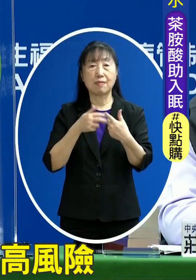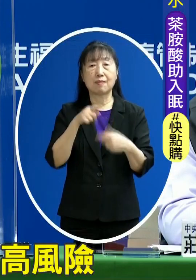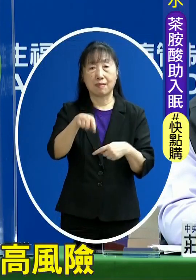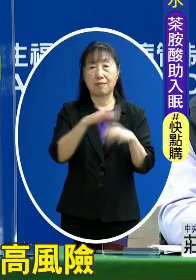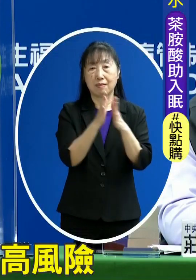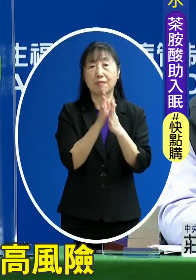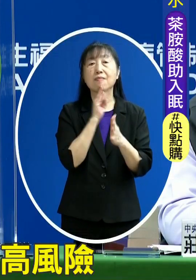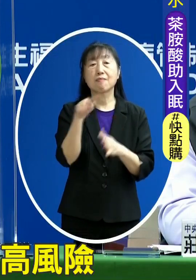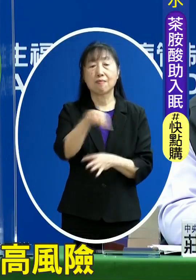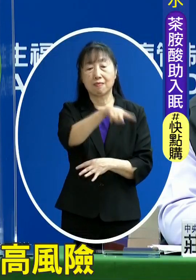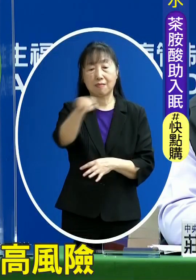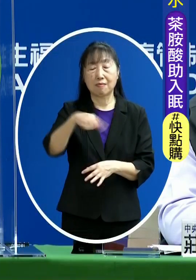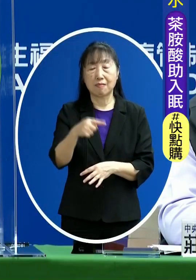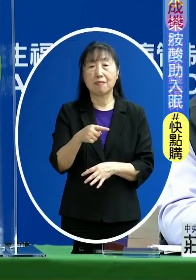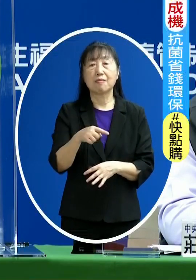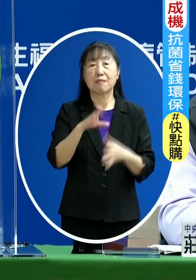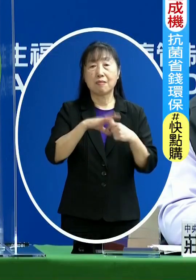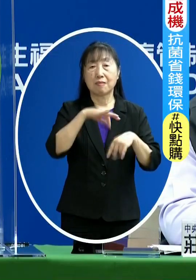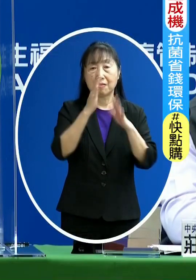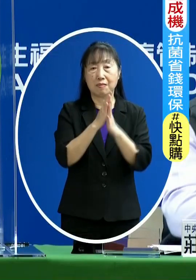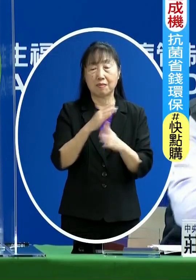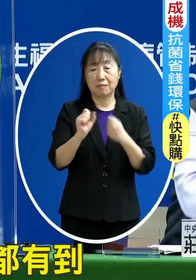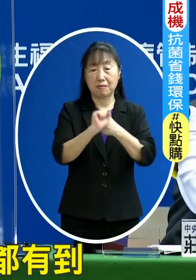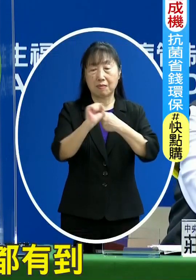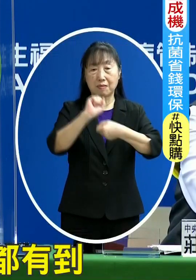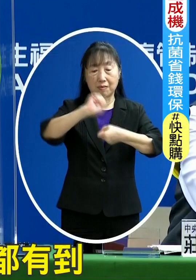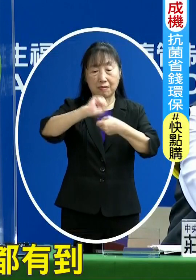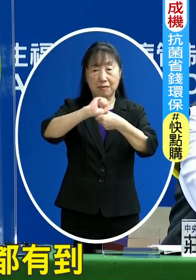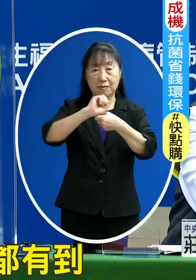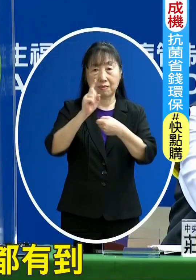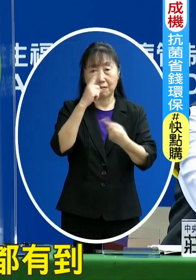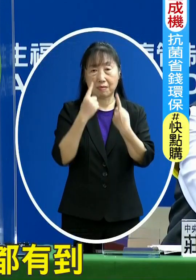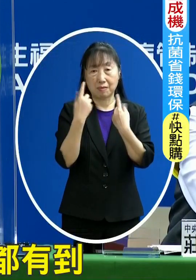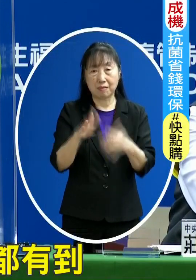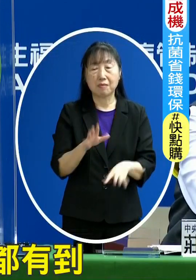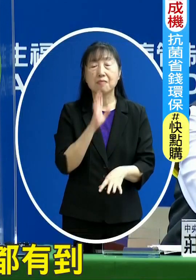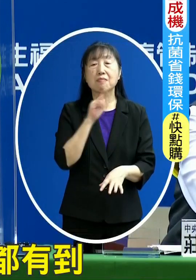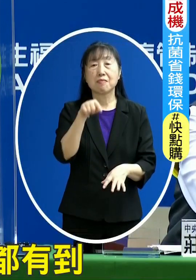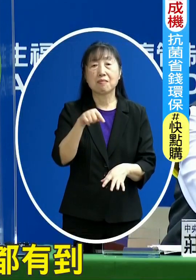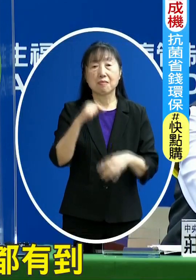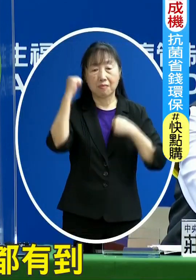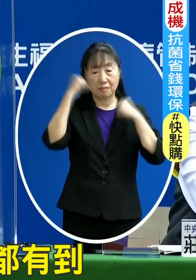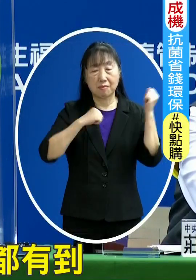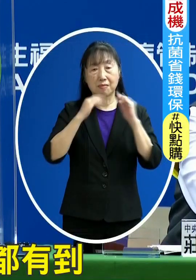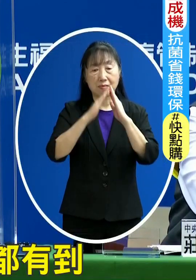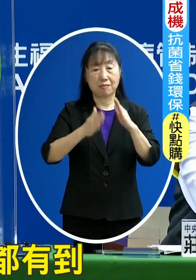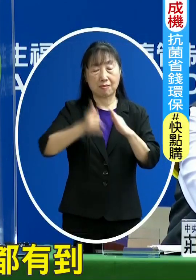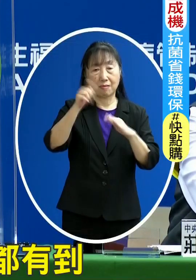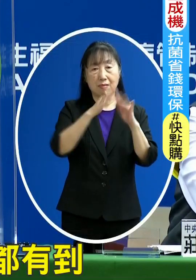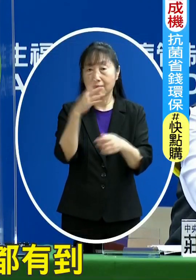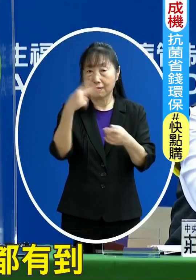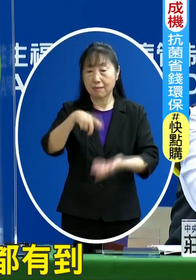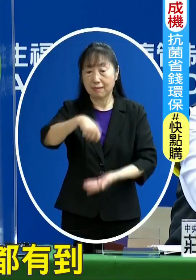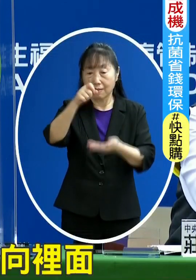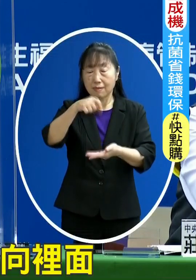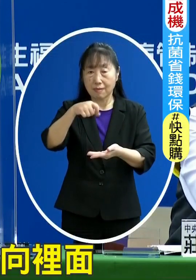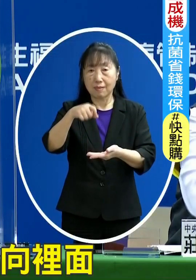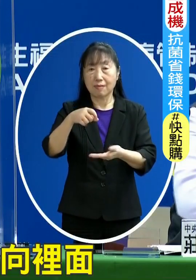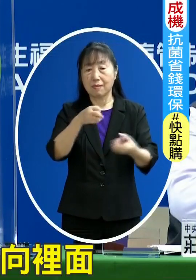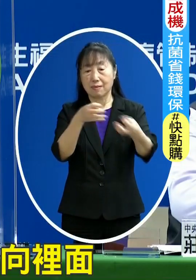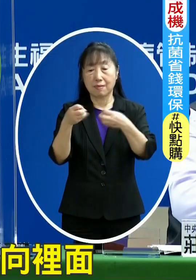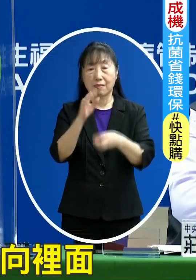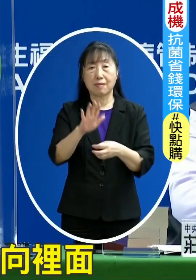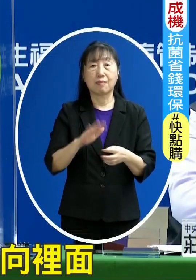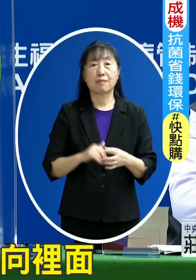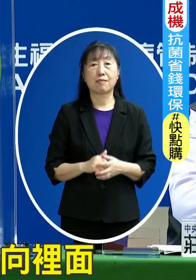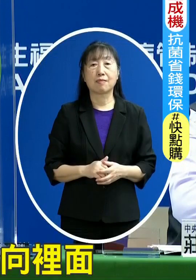在高风险，高风险区域，那早上市长都有到，不过基本上的